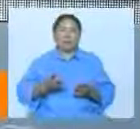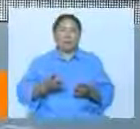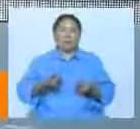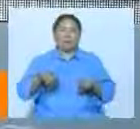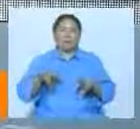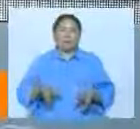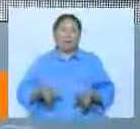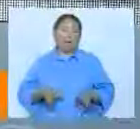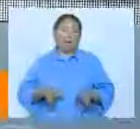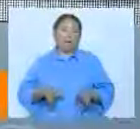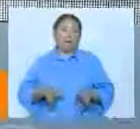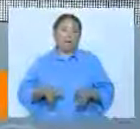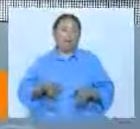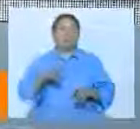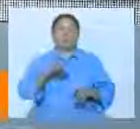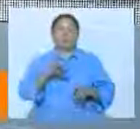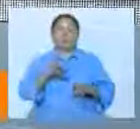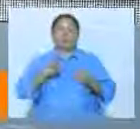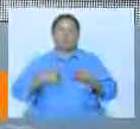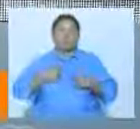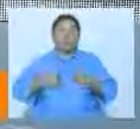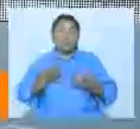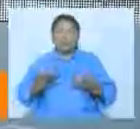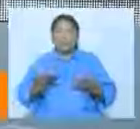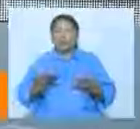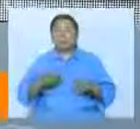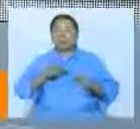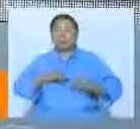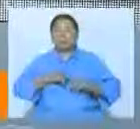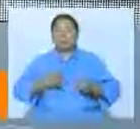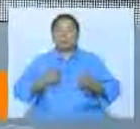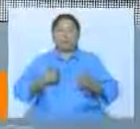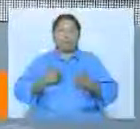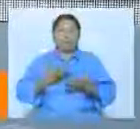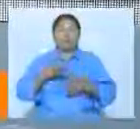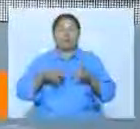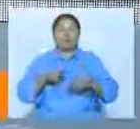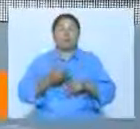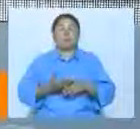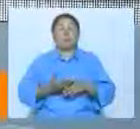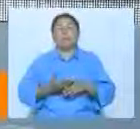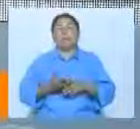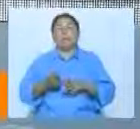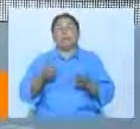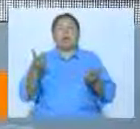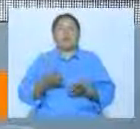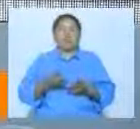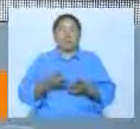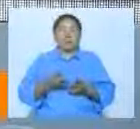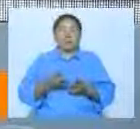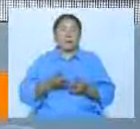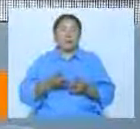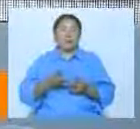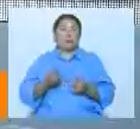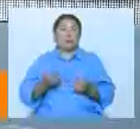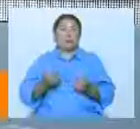мамандар жұмылдырып, қазір соны шешу жұмыстанып отырмыз. Қазір қысымын көтеру үшін қажетті деңгейде судың қорын